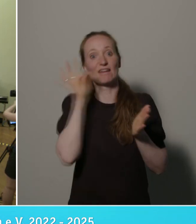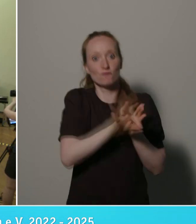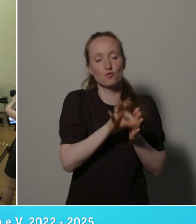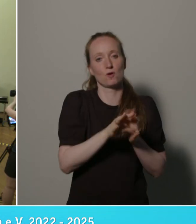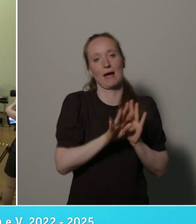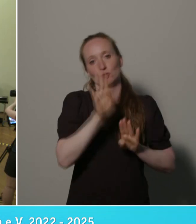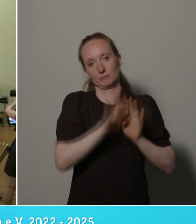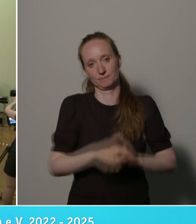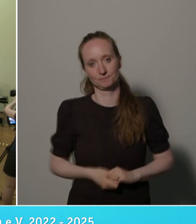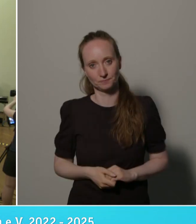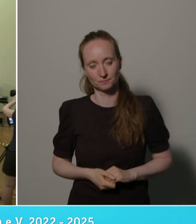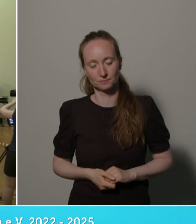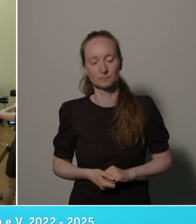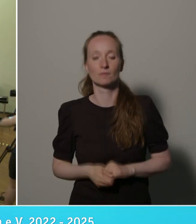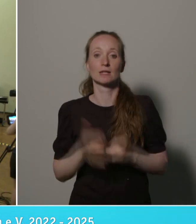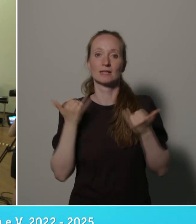Das Wort hat nun Frau Flemmig-Winkler.